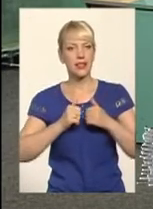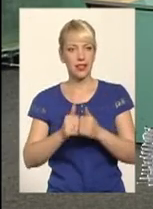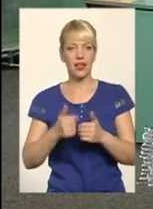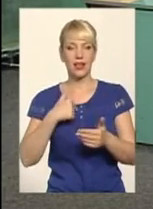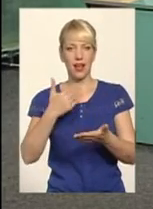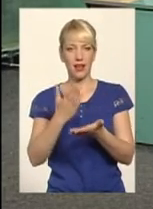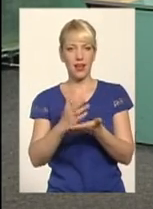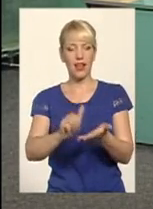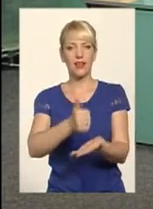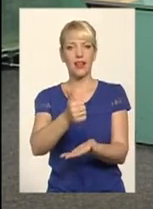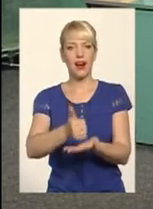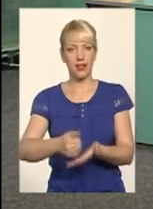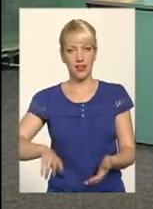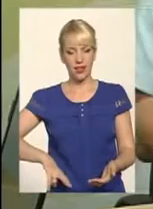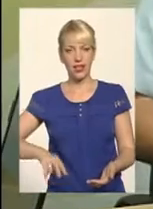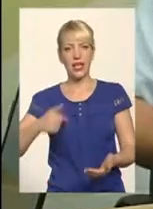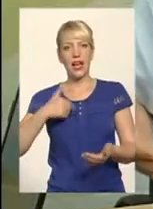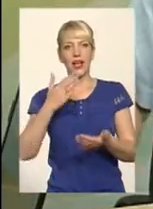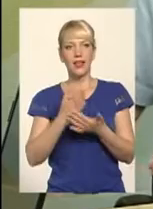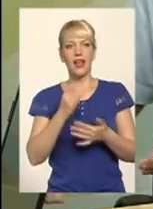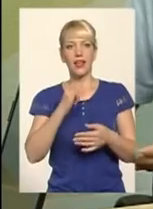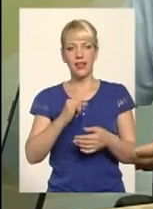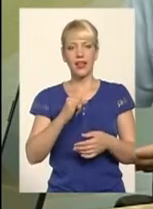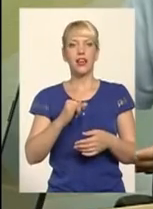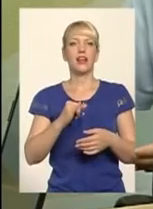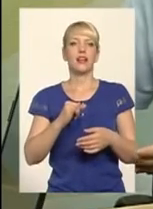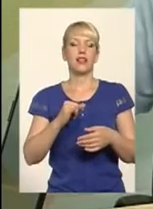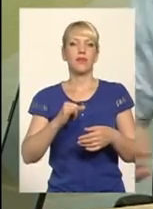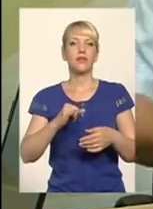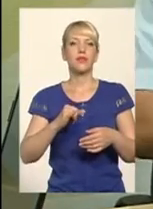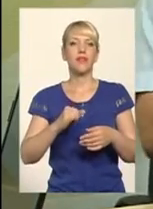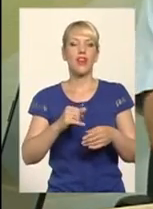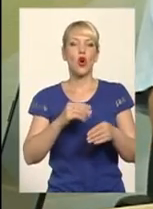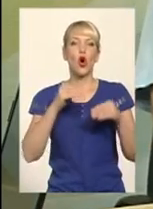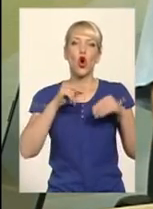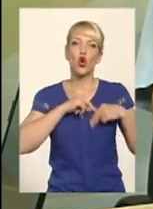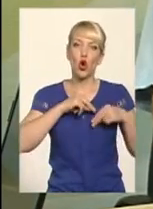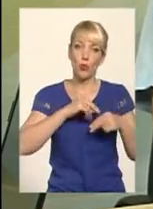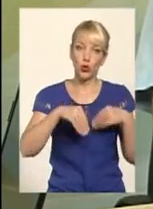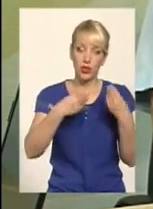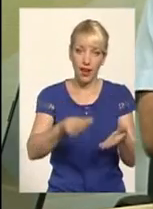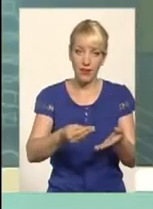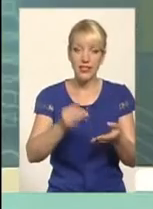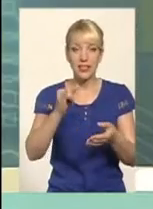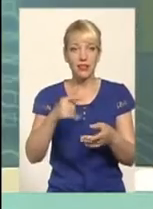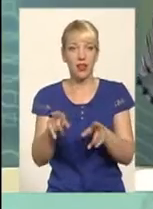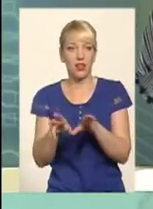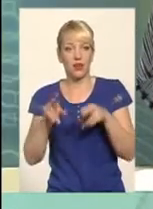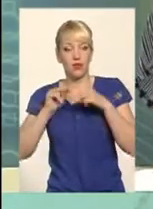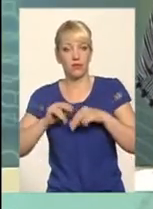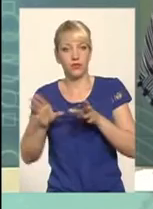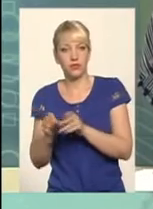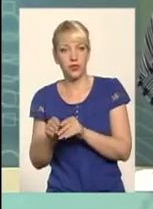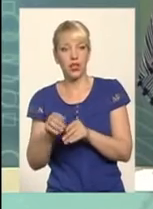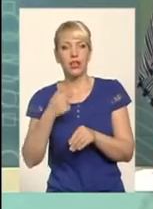я є і роботодавець, і я як і виконавчий фактично директор, тому що я працюю. Не доведи Господь, що сталося, тобто, я на фермі постійно. Да, на